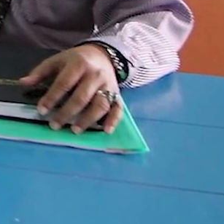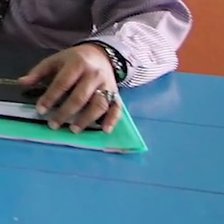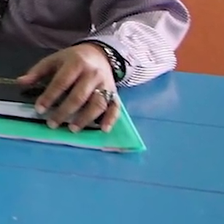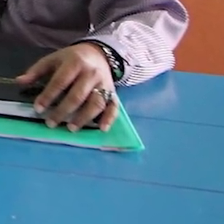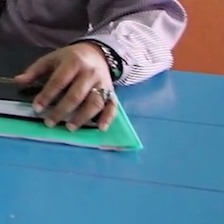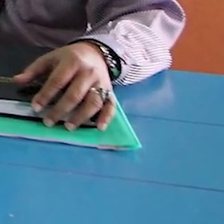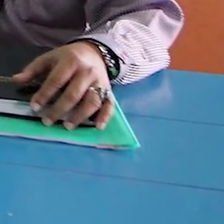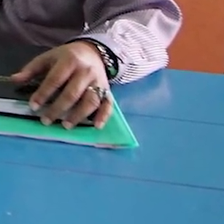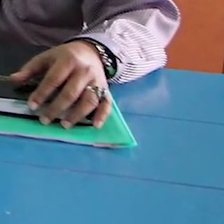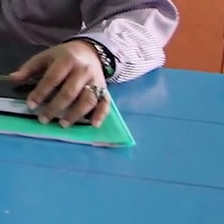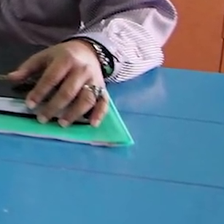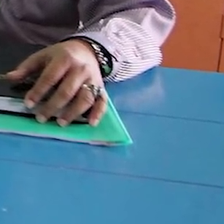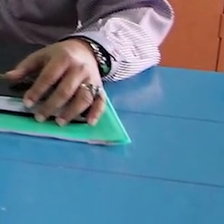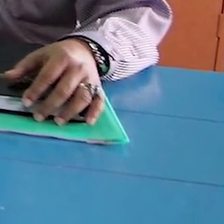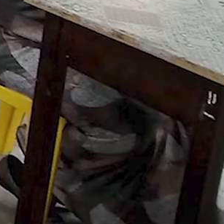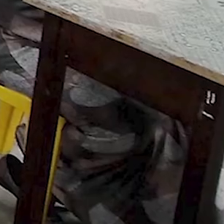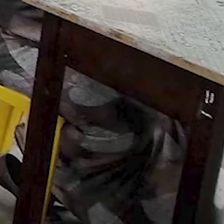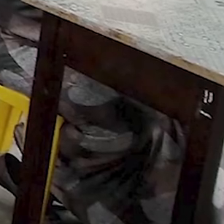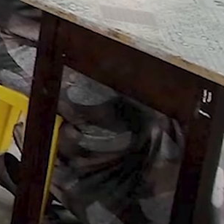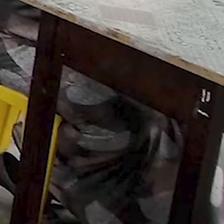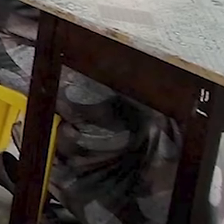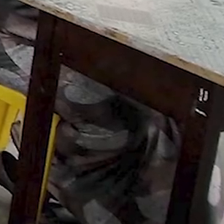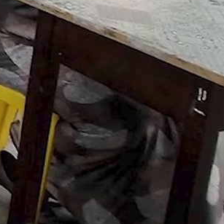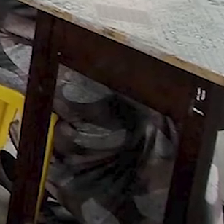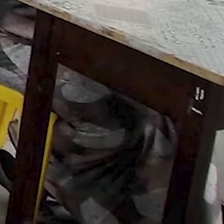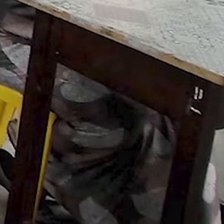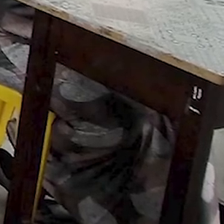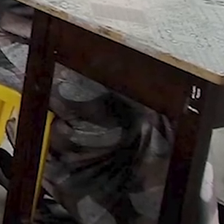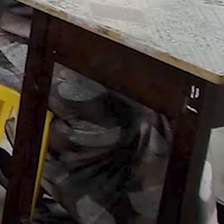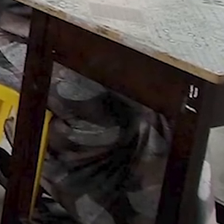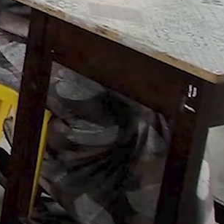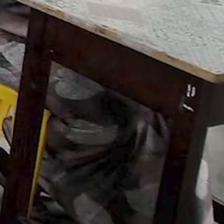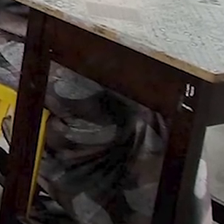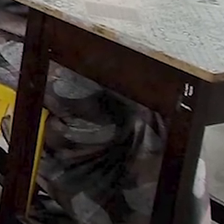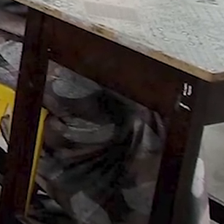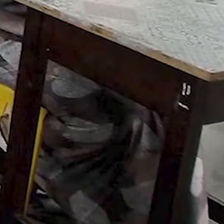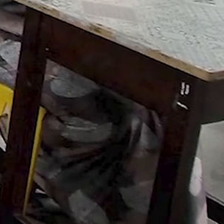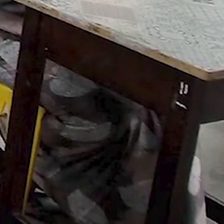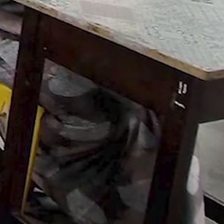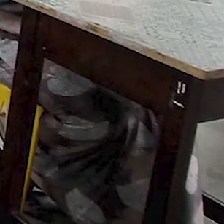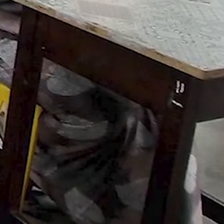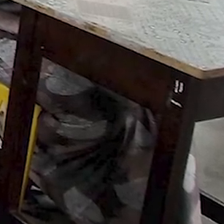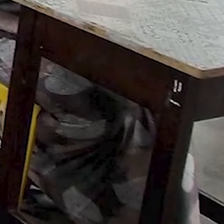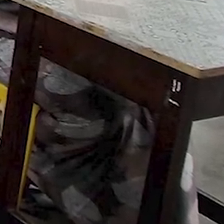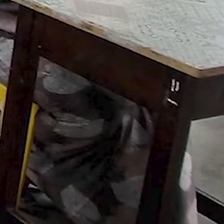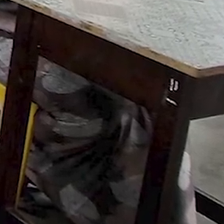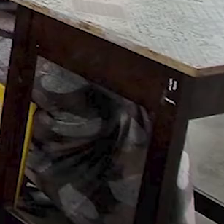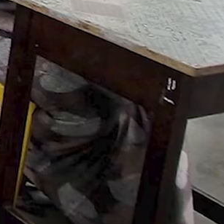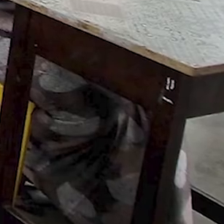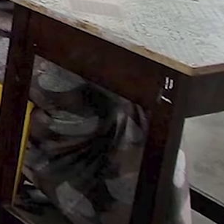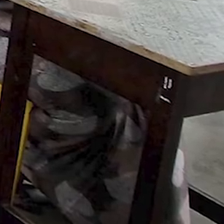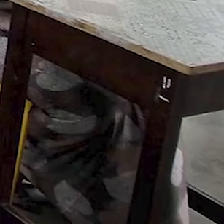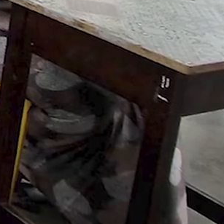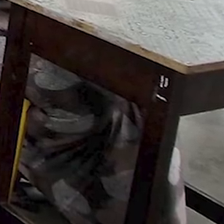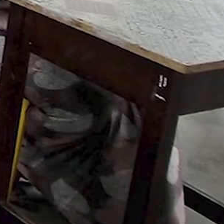adalah 1 meter. Jadi bergantung kepada saiz kelas, ada di antaranya, katakanlah sebelum ini kelas